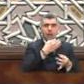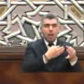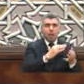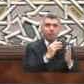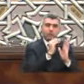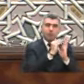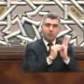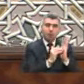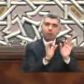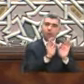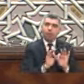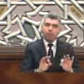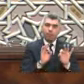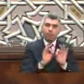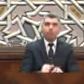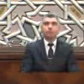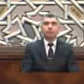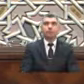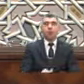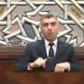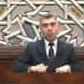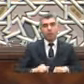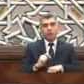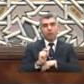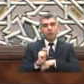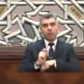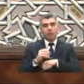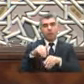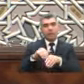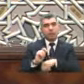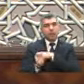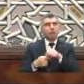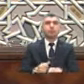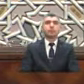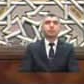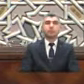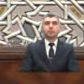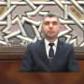والسادة النواب المحترمين من الفريق الحركي. تفضل سيد النائب المحترم.